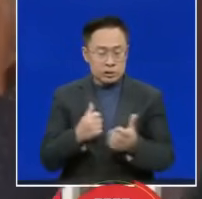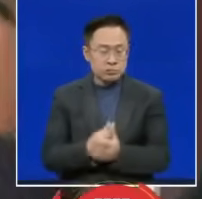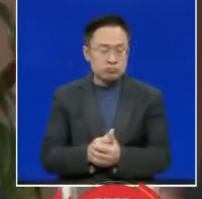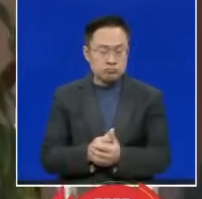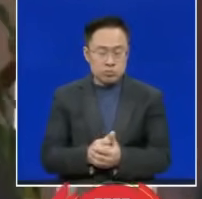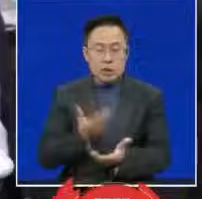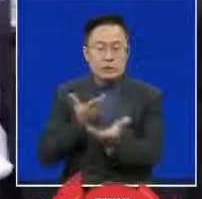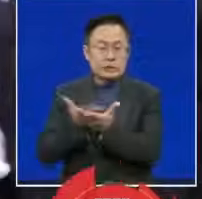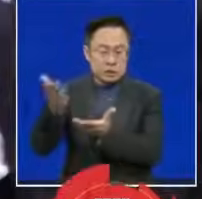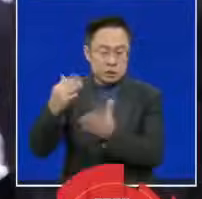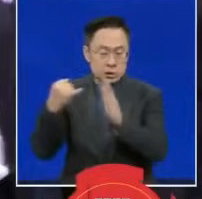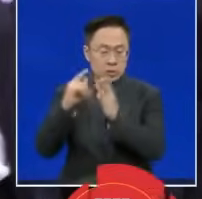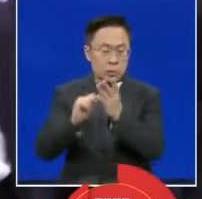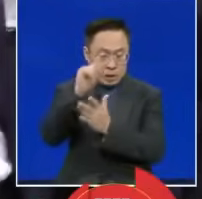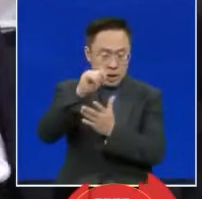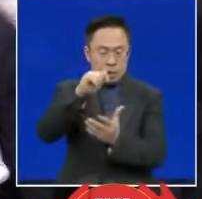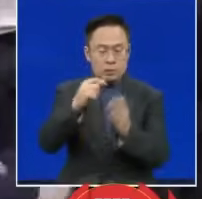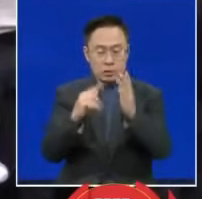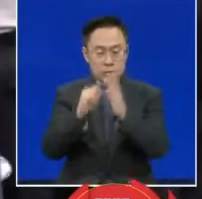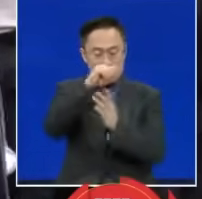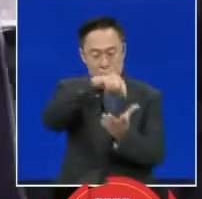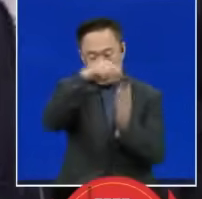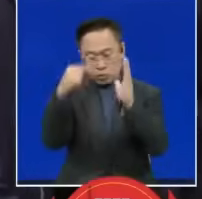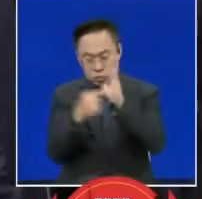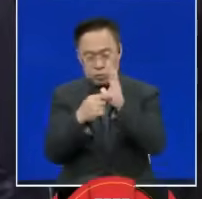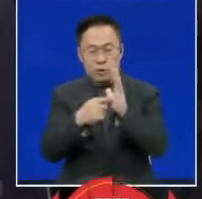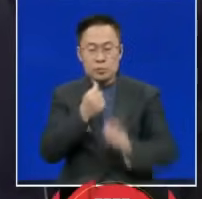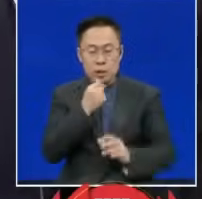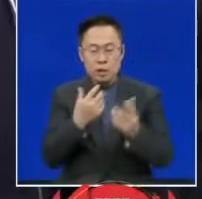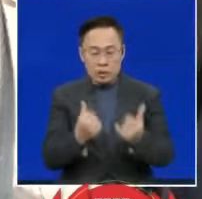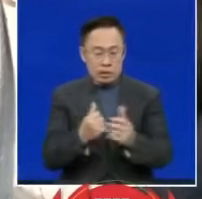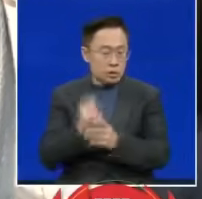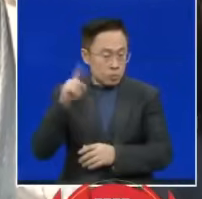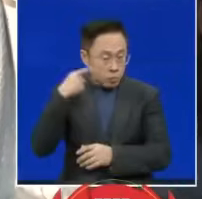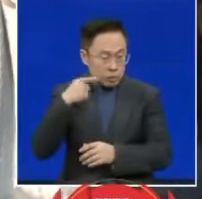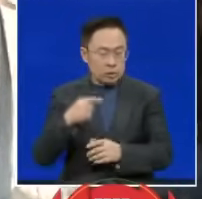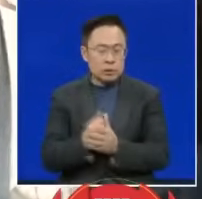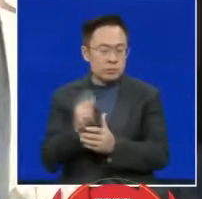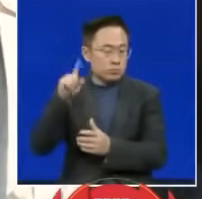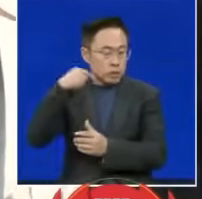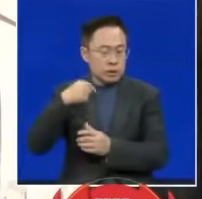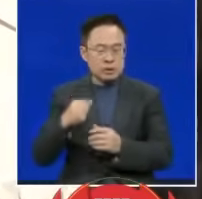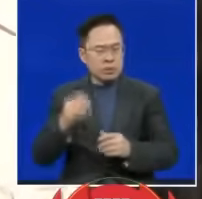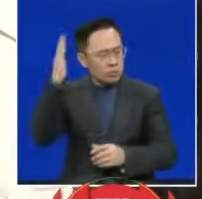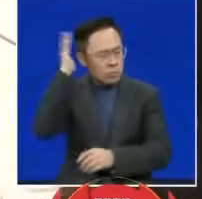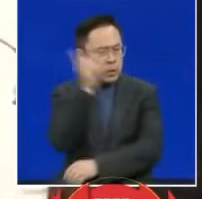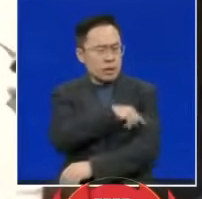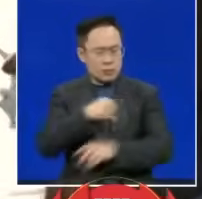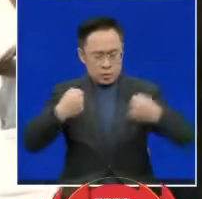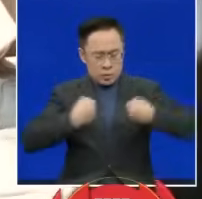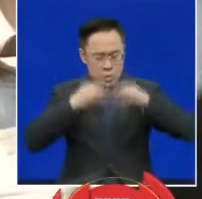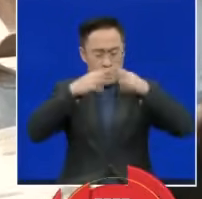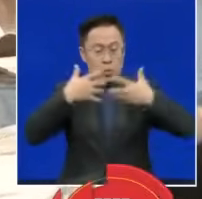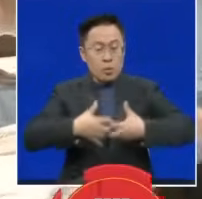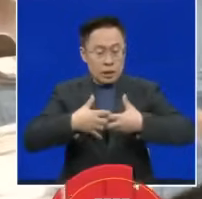ๆเลยฮะที่มาจากจังหวัดตากเขบอกหลังจากนี้เจ้าของโรงงานก็จะถูกดำเนินคดีในฐานเข้าข่ายความผิดมากกว่า 1ข้อหาคือ